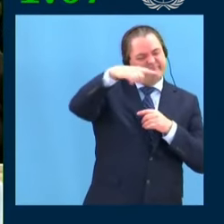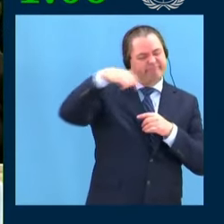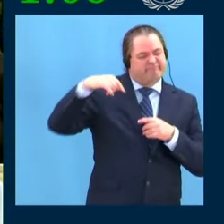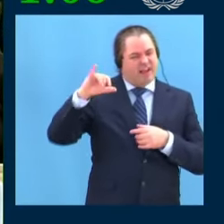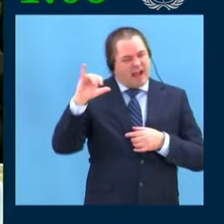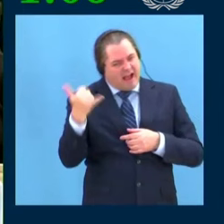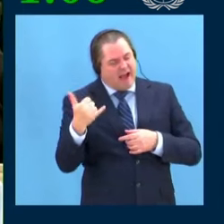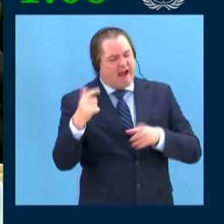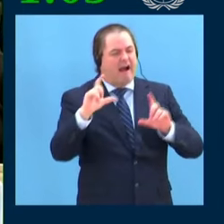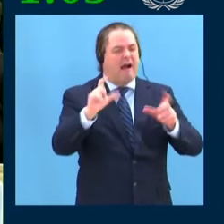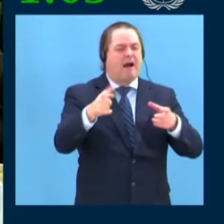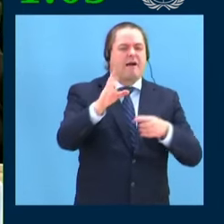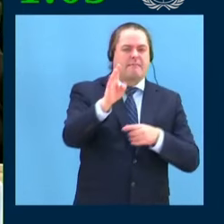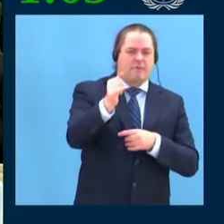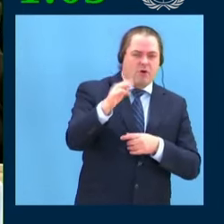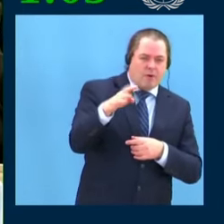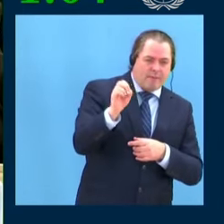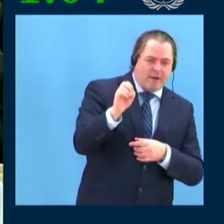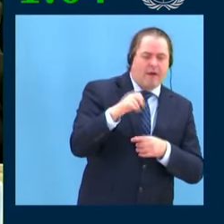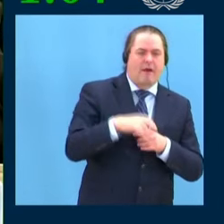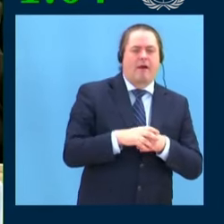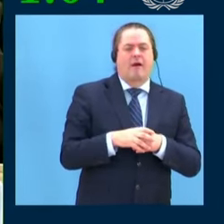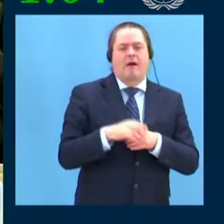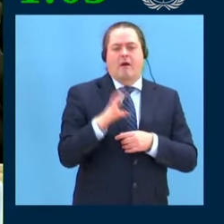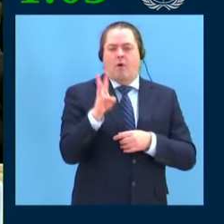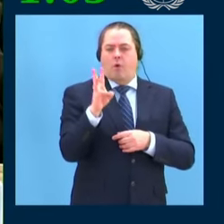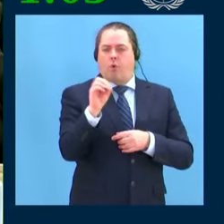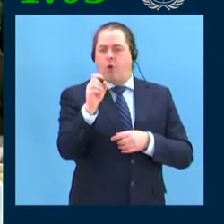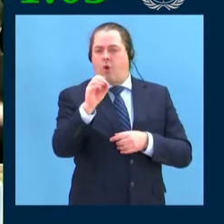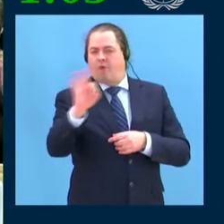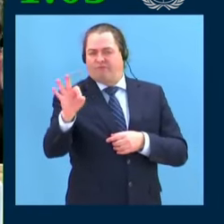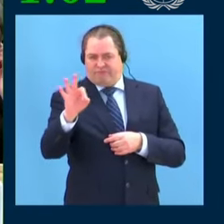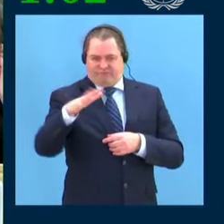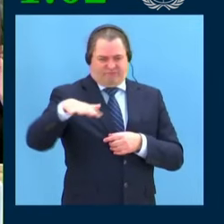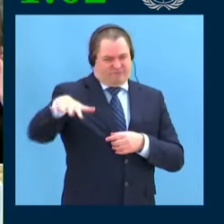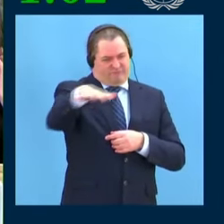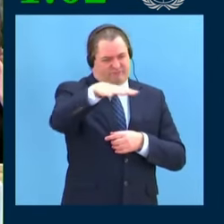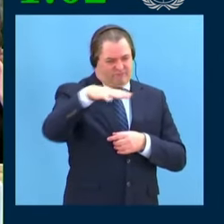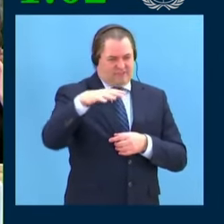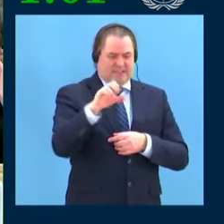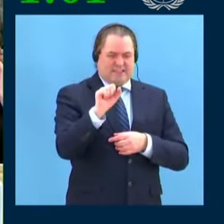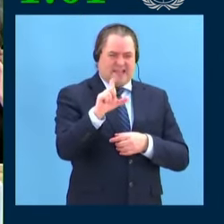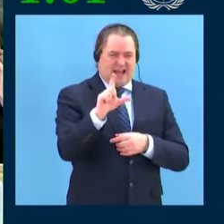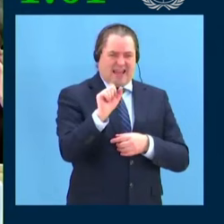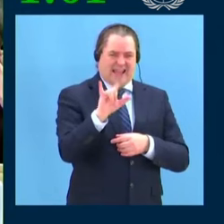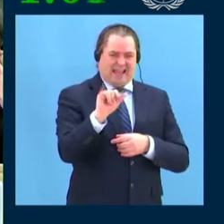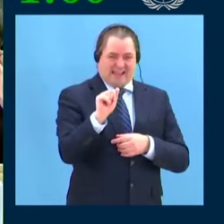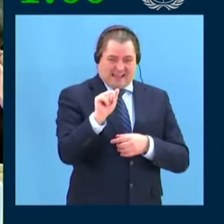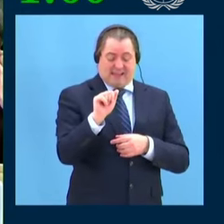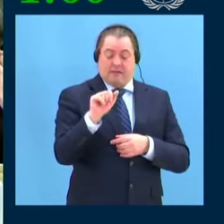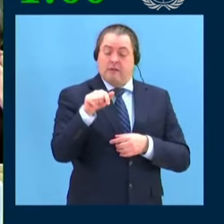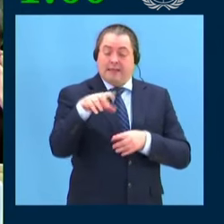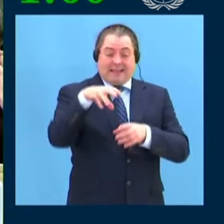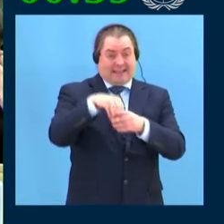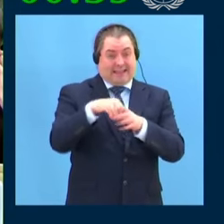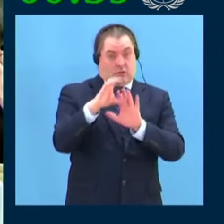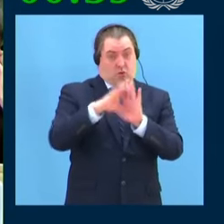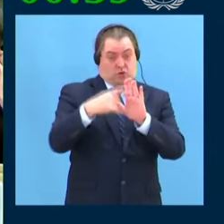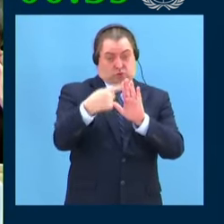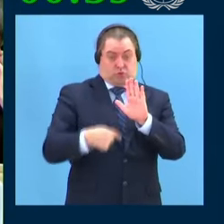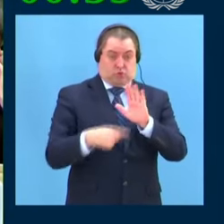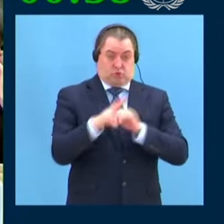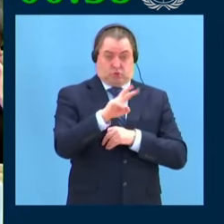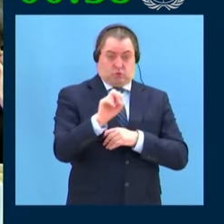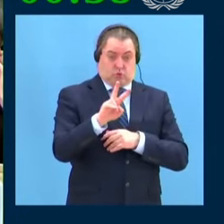wolofs sont reconnues dans la constitution du 20 juillet 1991. Les groupes haratines